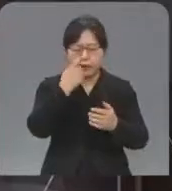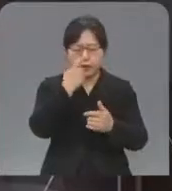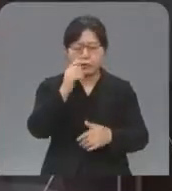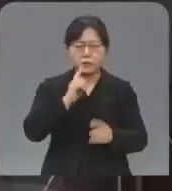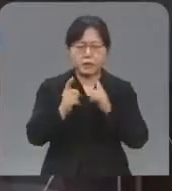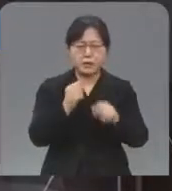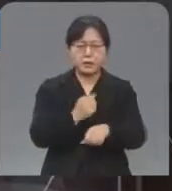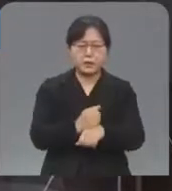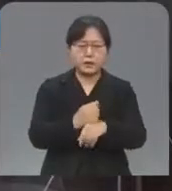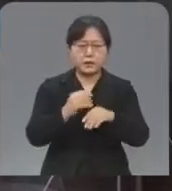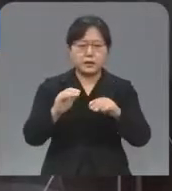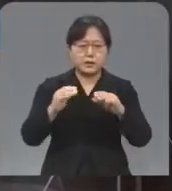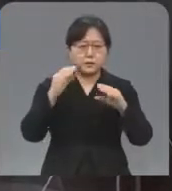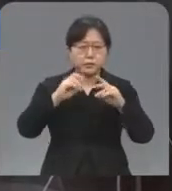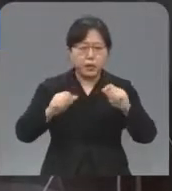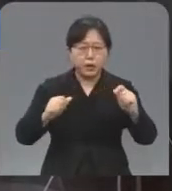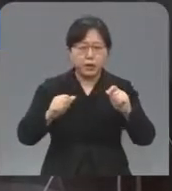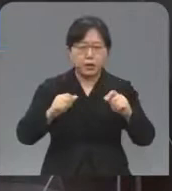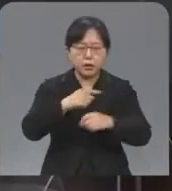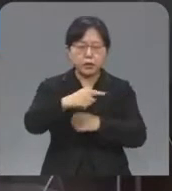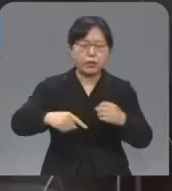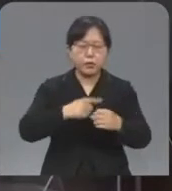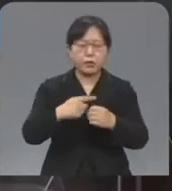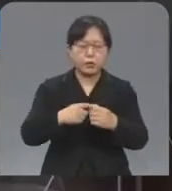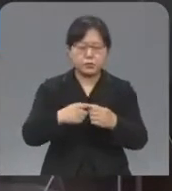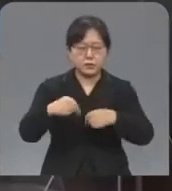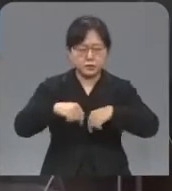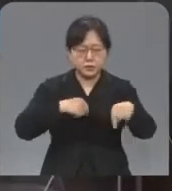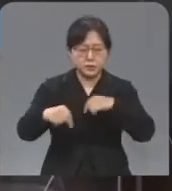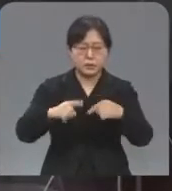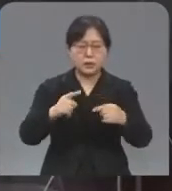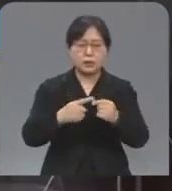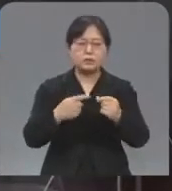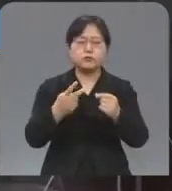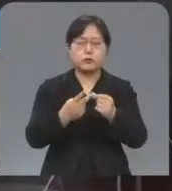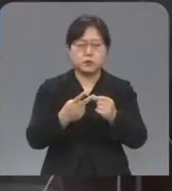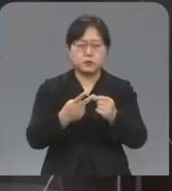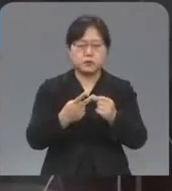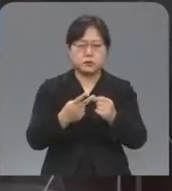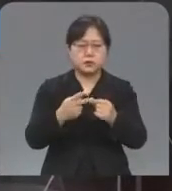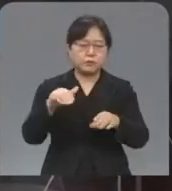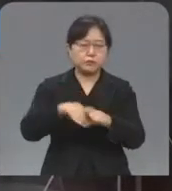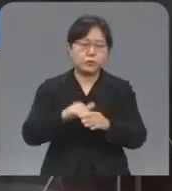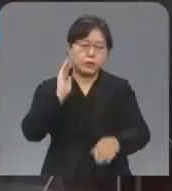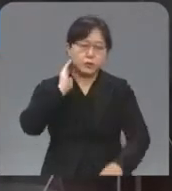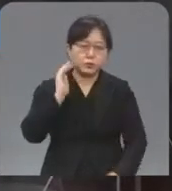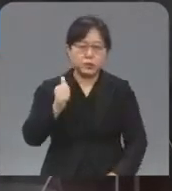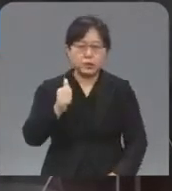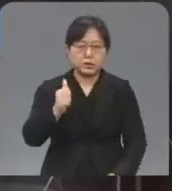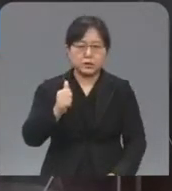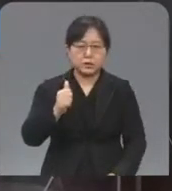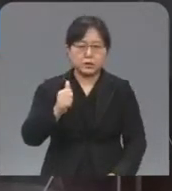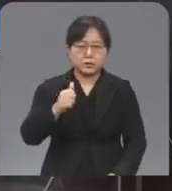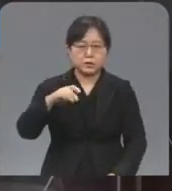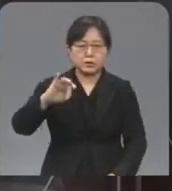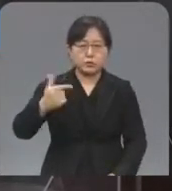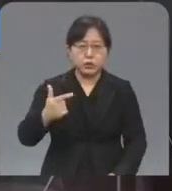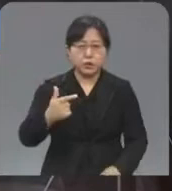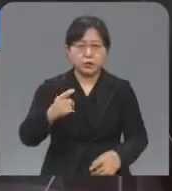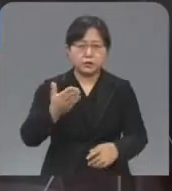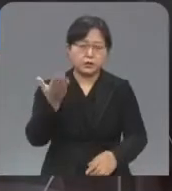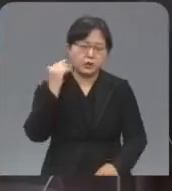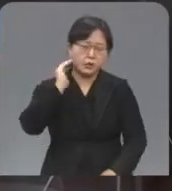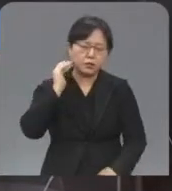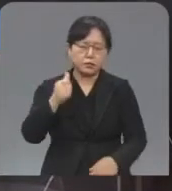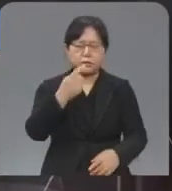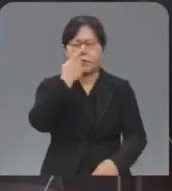이 나라 부동산 원전 정책 그 두 가지만은 문재인 대통령이 적어도 전두환 전